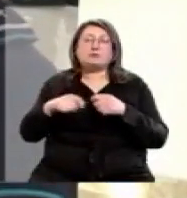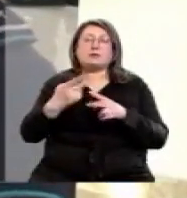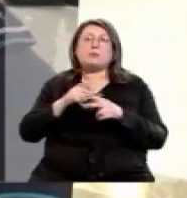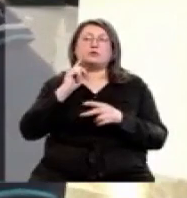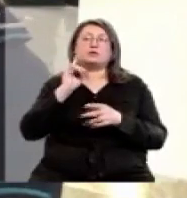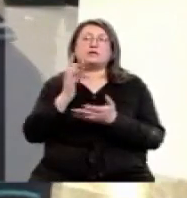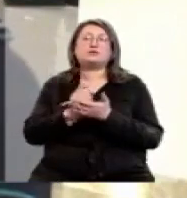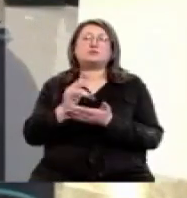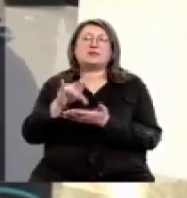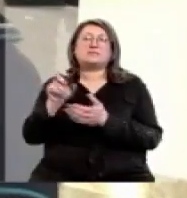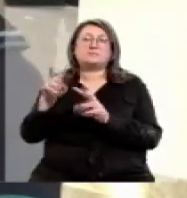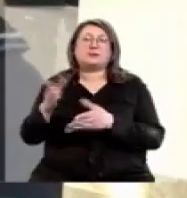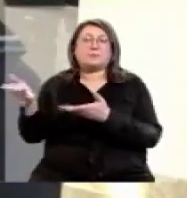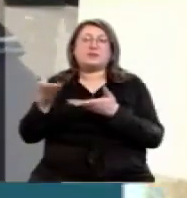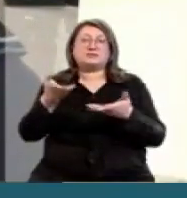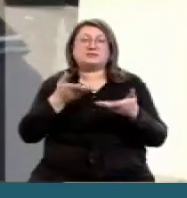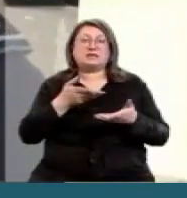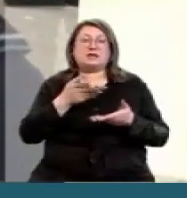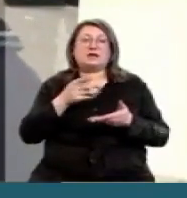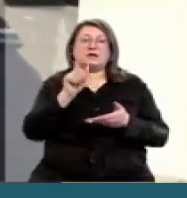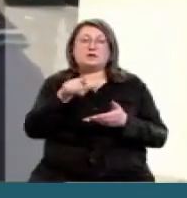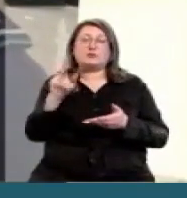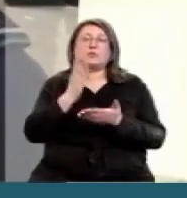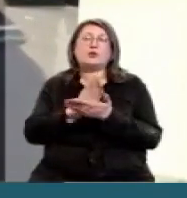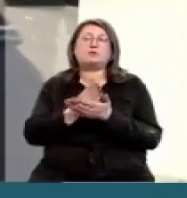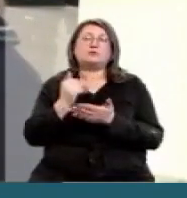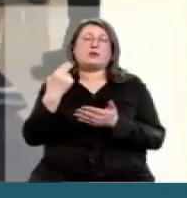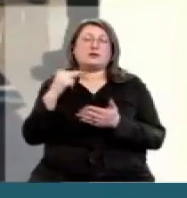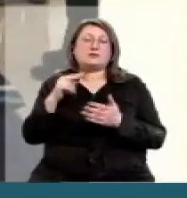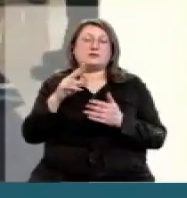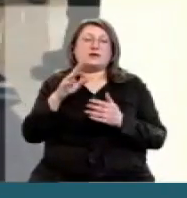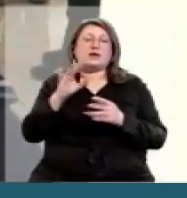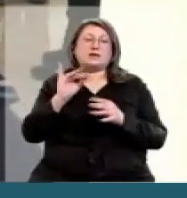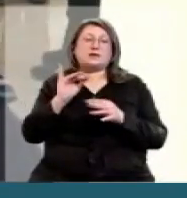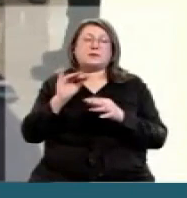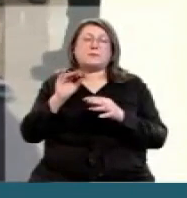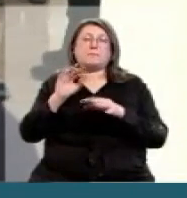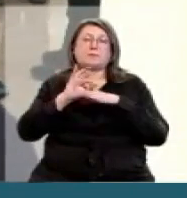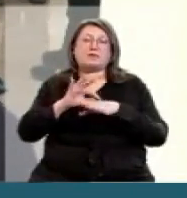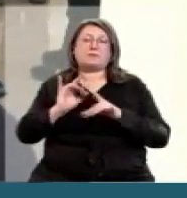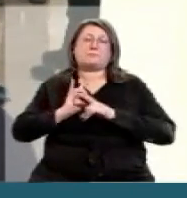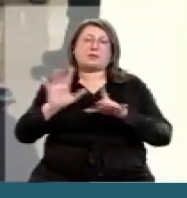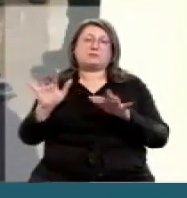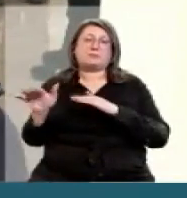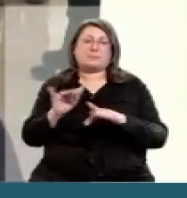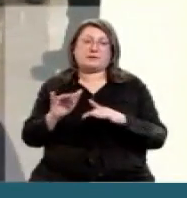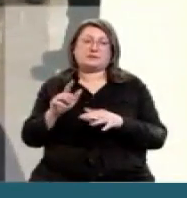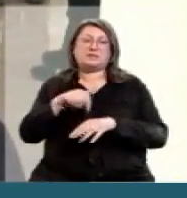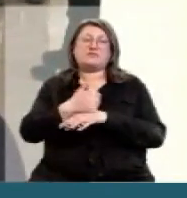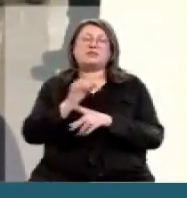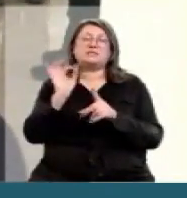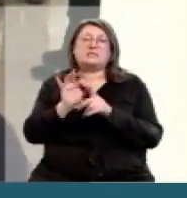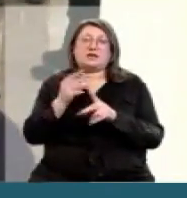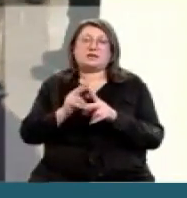орталығы. Олар пробация қызметінде есепте тұрған азаматтарды арнайы шақырып, керемет мерекелік шара өткізді. Бағдарламаның басты